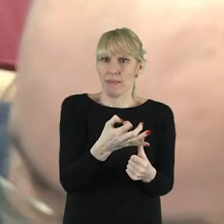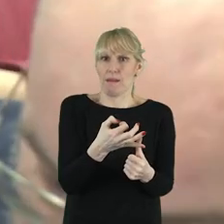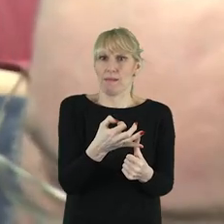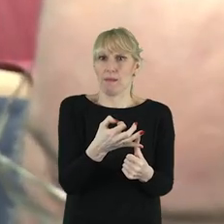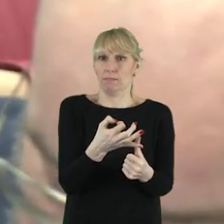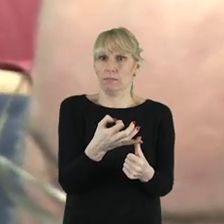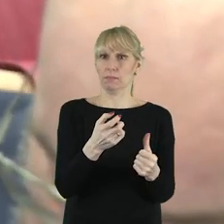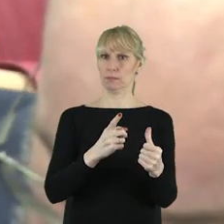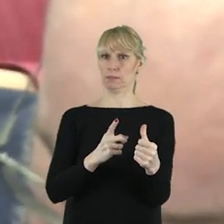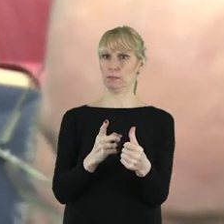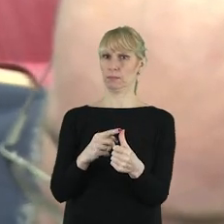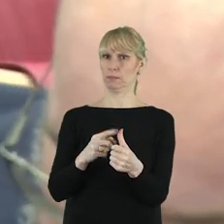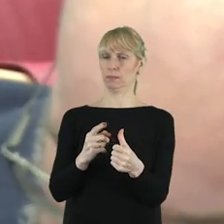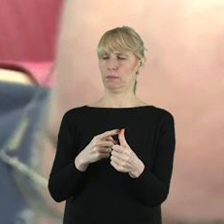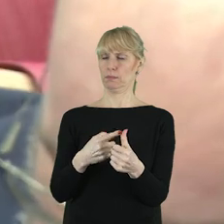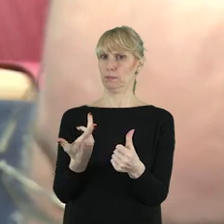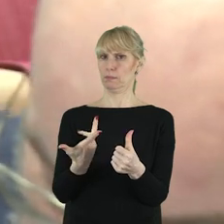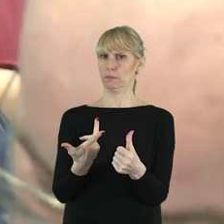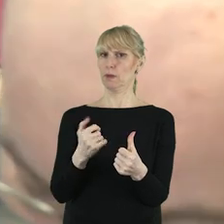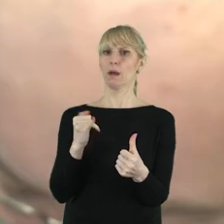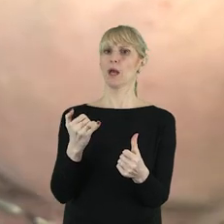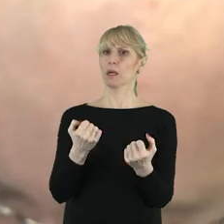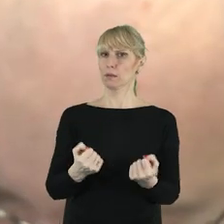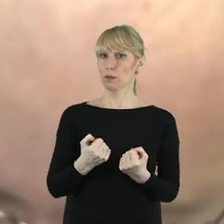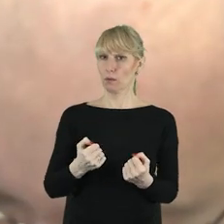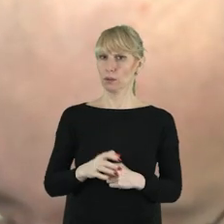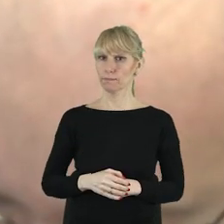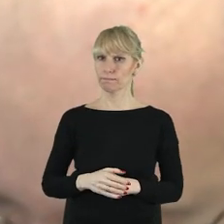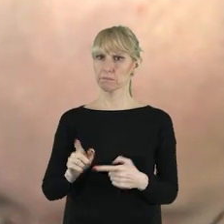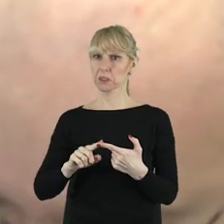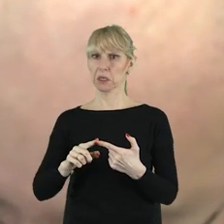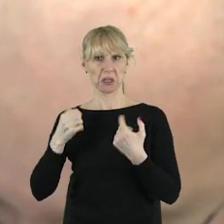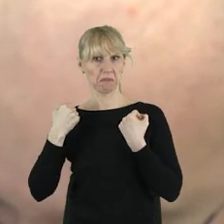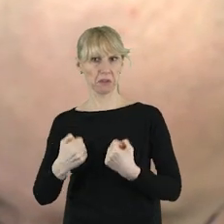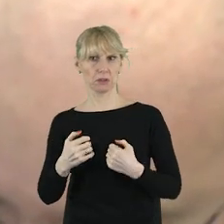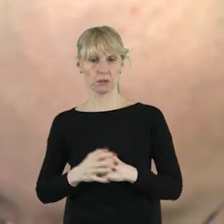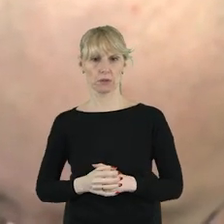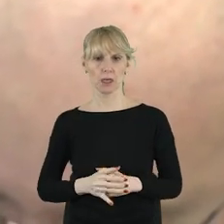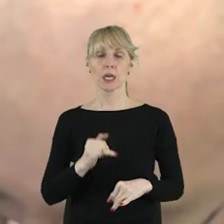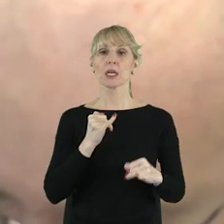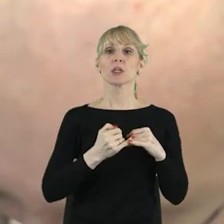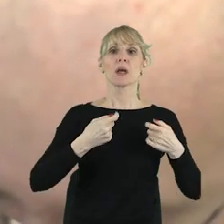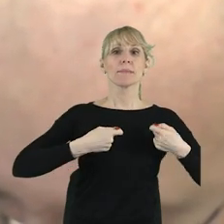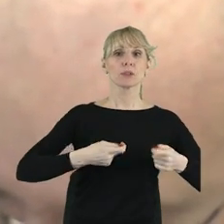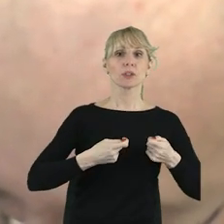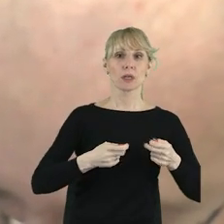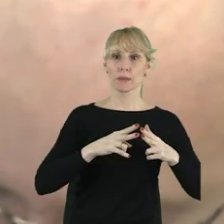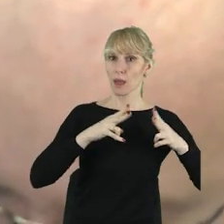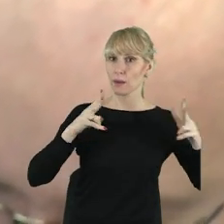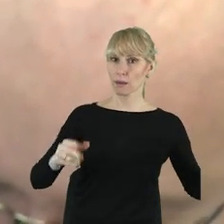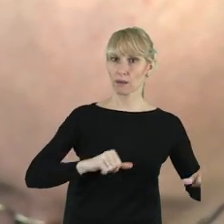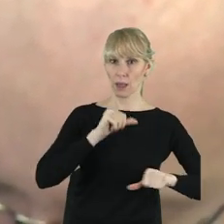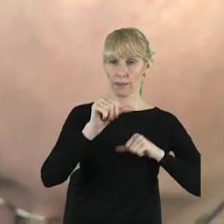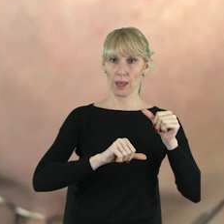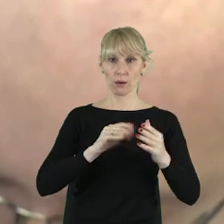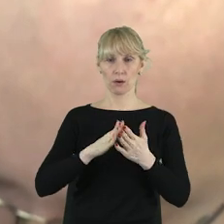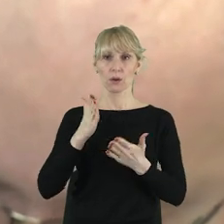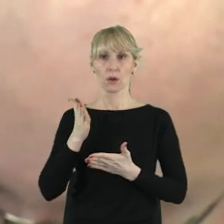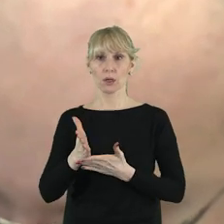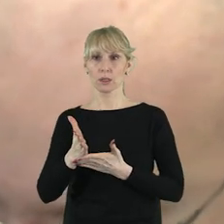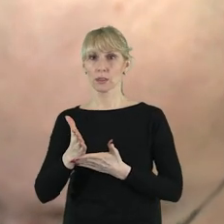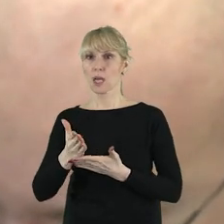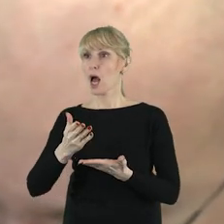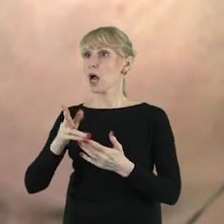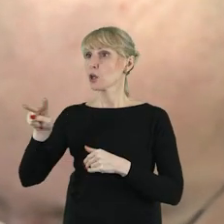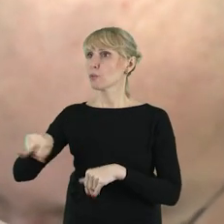jeśli przetarg był na rok i po roku podpisuje firma umowę na 3 miesiące, to znaczy, że chyba trzeba się